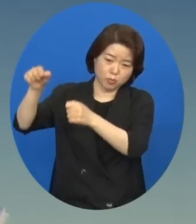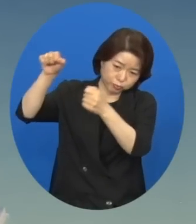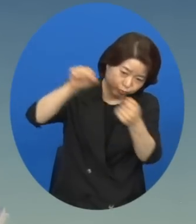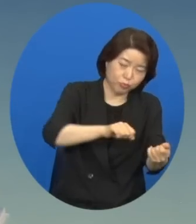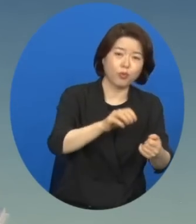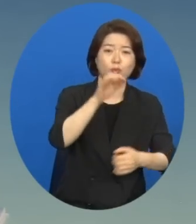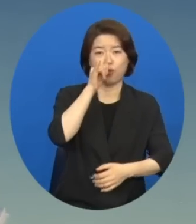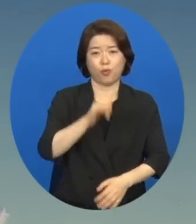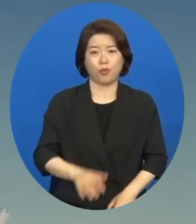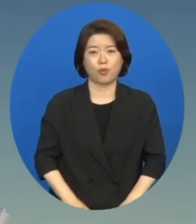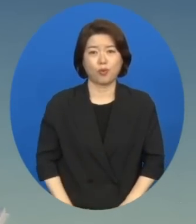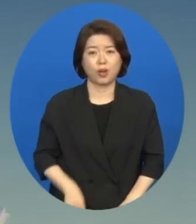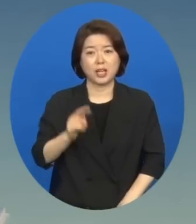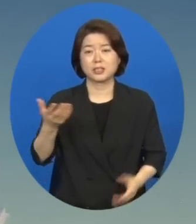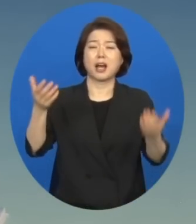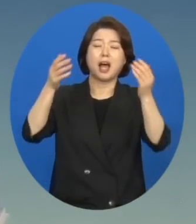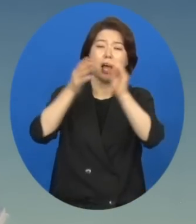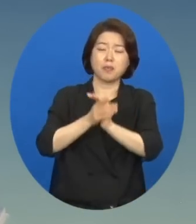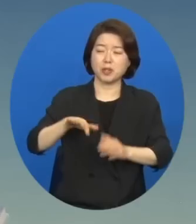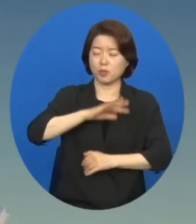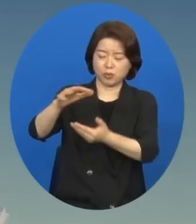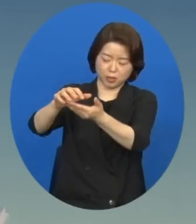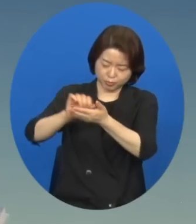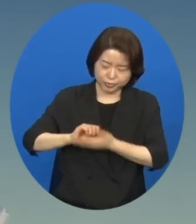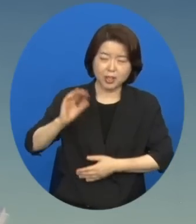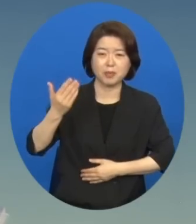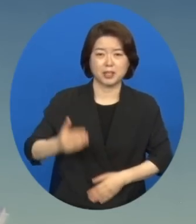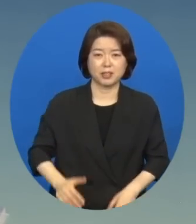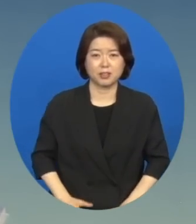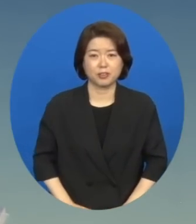거예요. 그 아멘하고 우리가 붙잡아야 돼요.